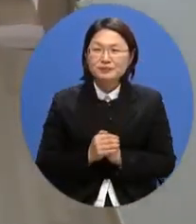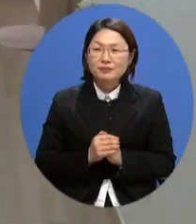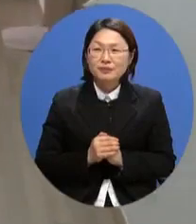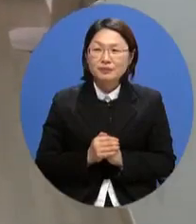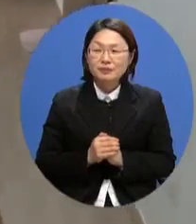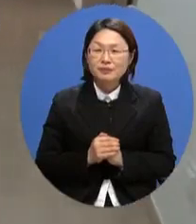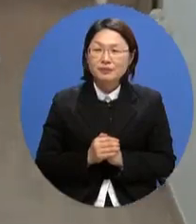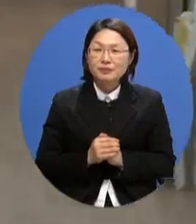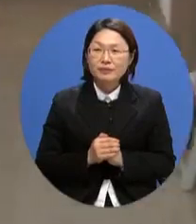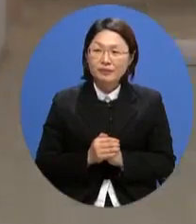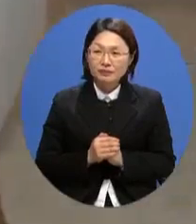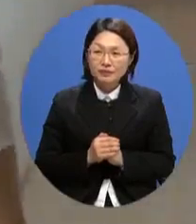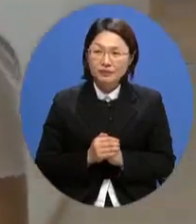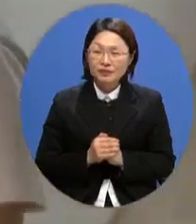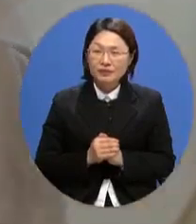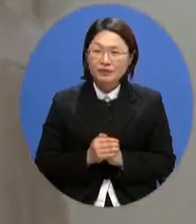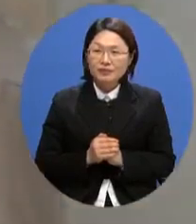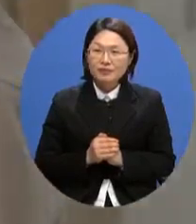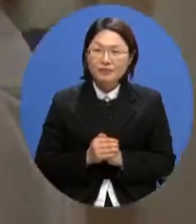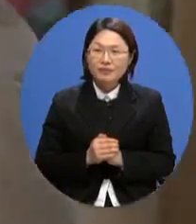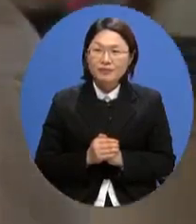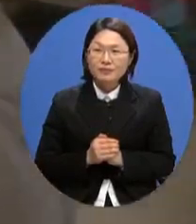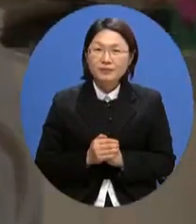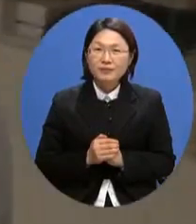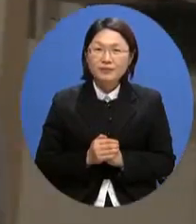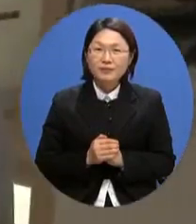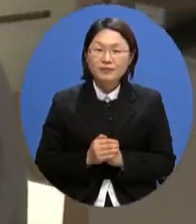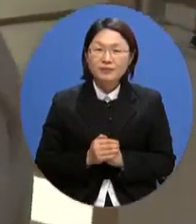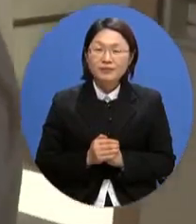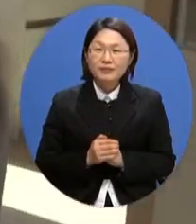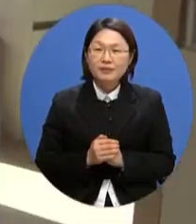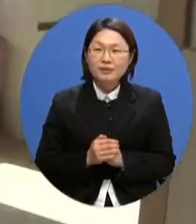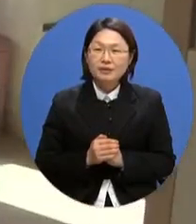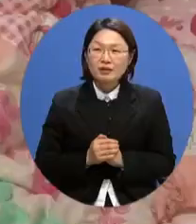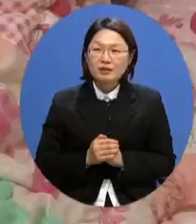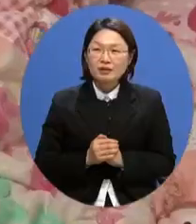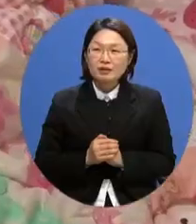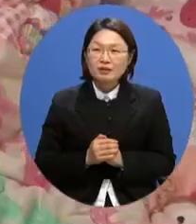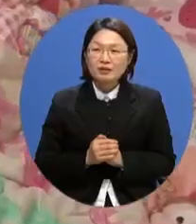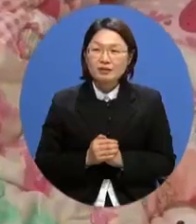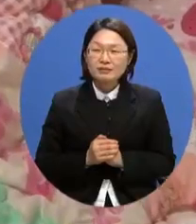저기 방 좀 치울래? 내가?